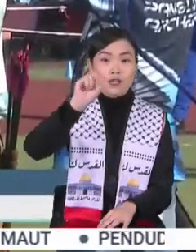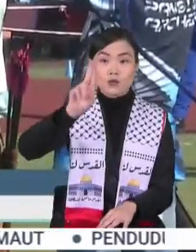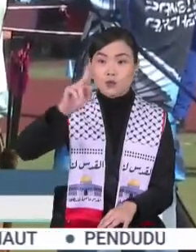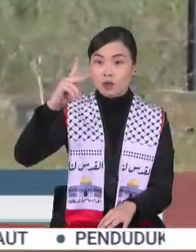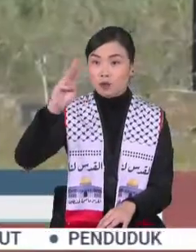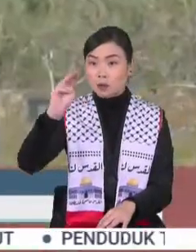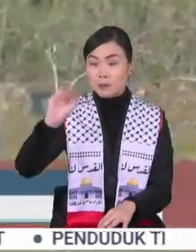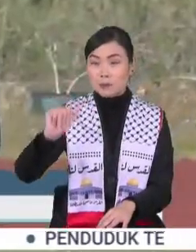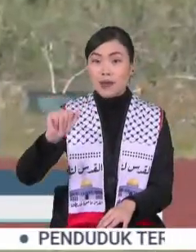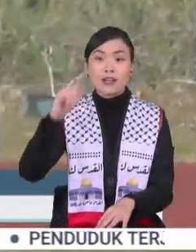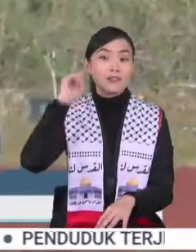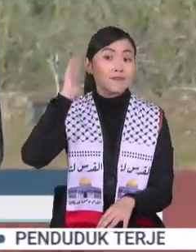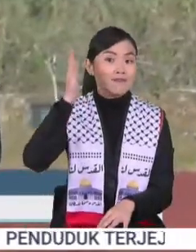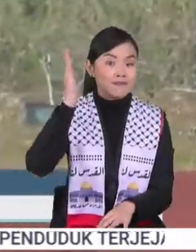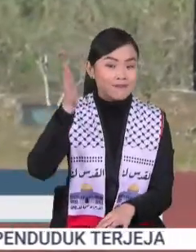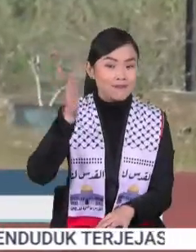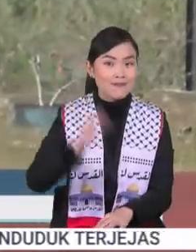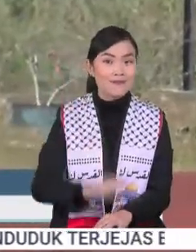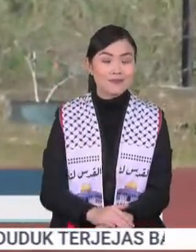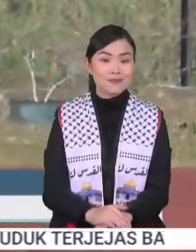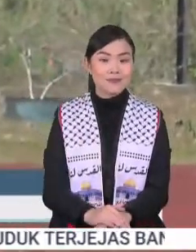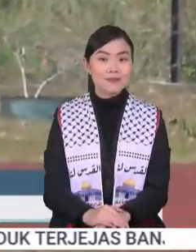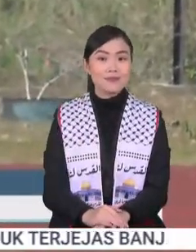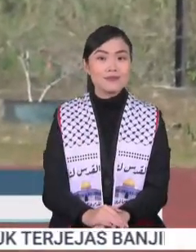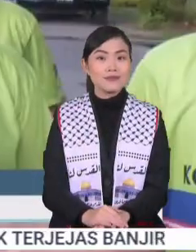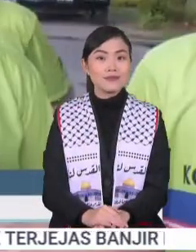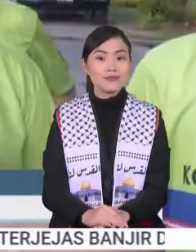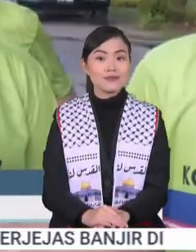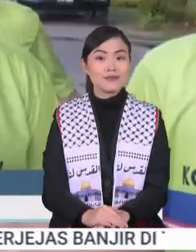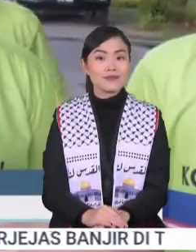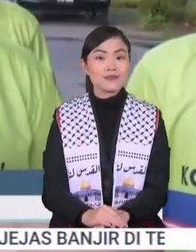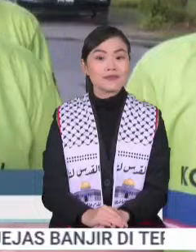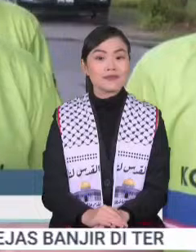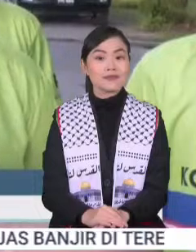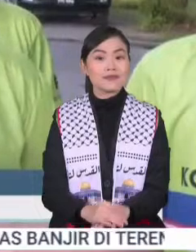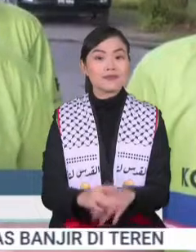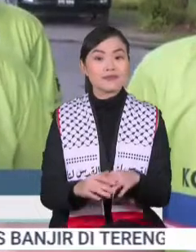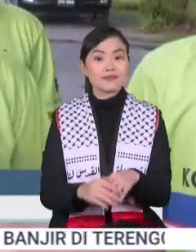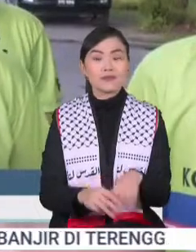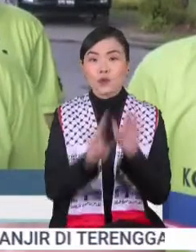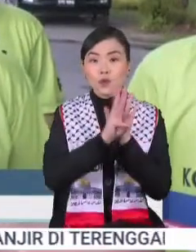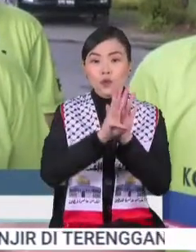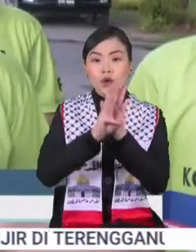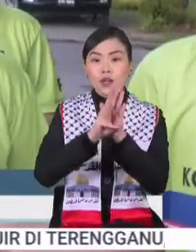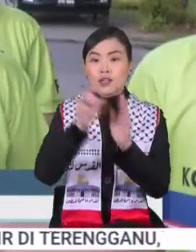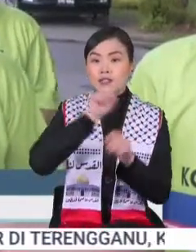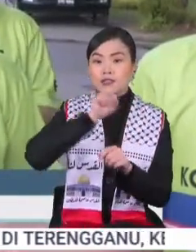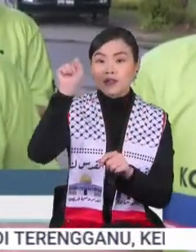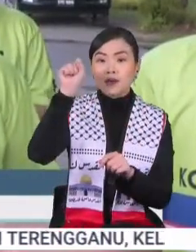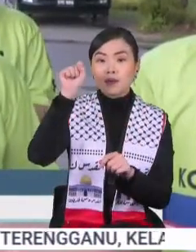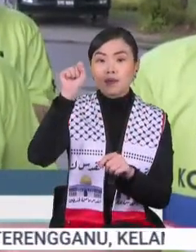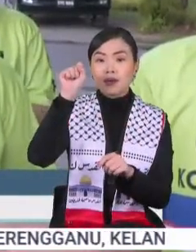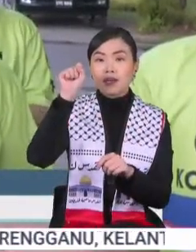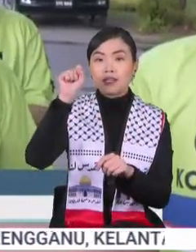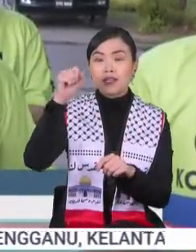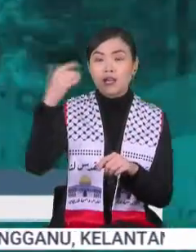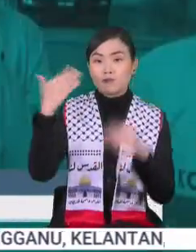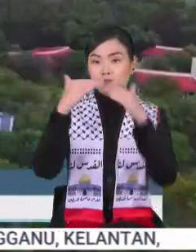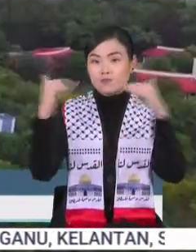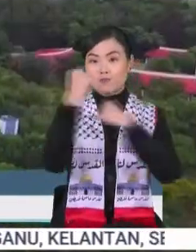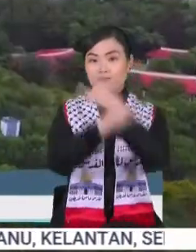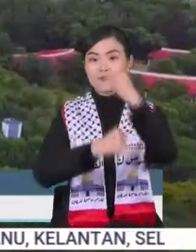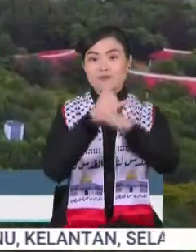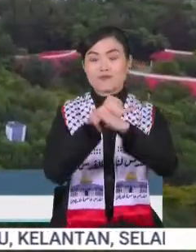kita melihat patbakat baru untuk mewakiliwakili negeri sabahwak Malaysia di peringkat